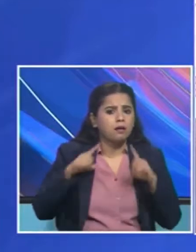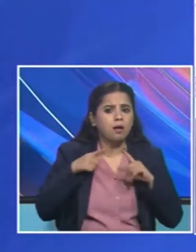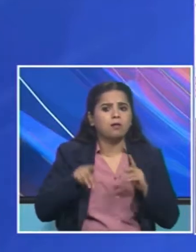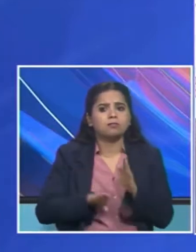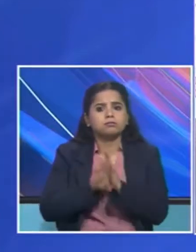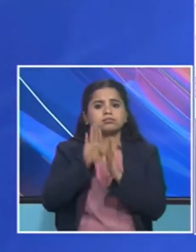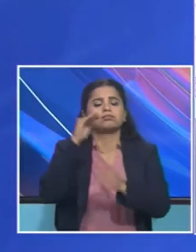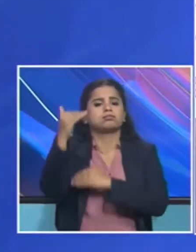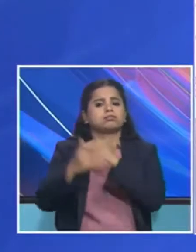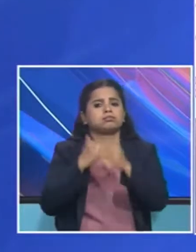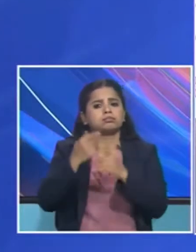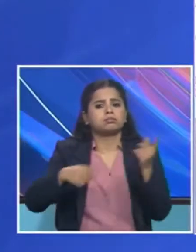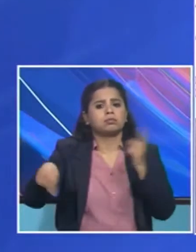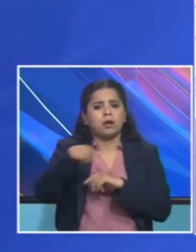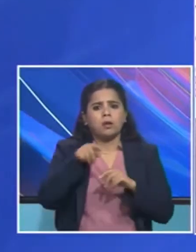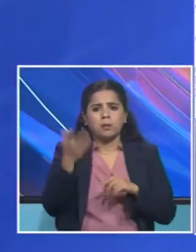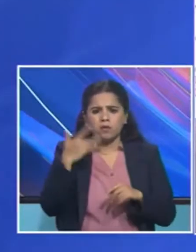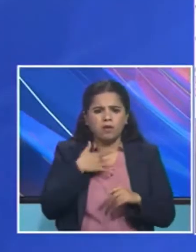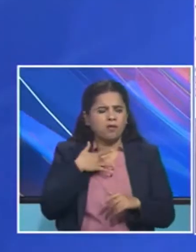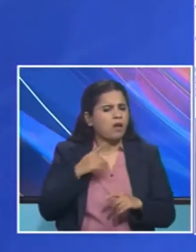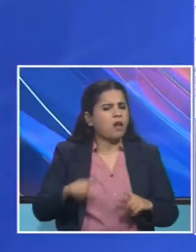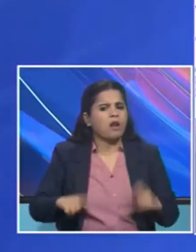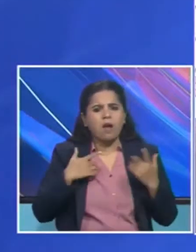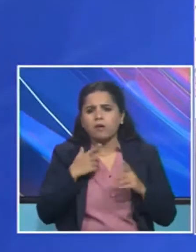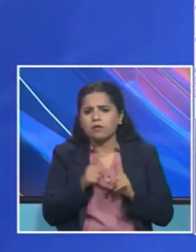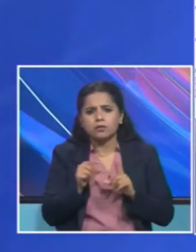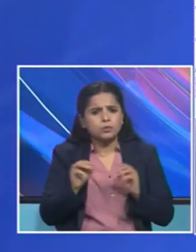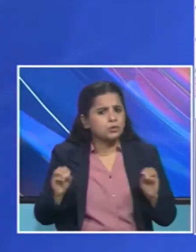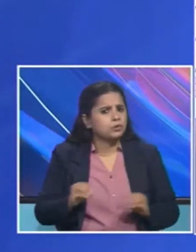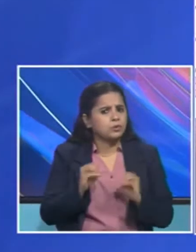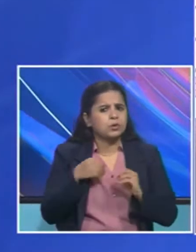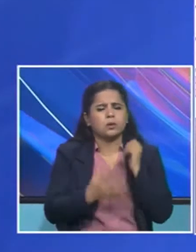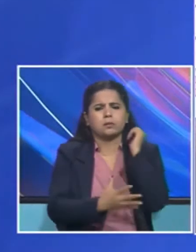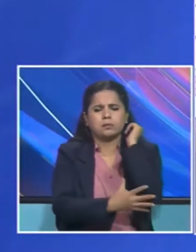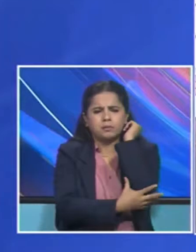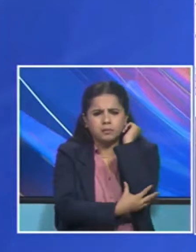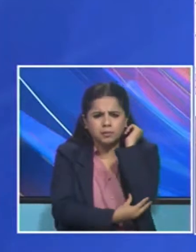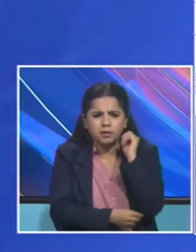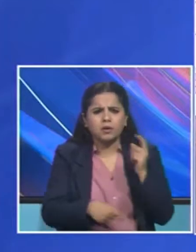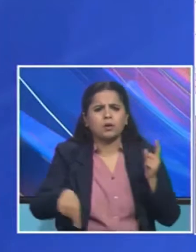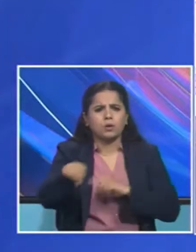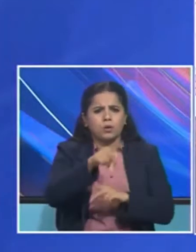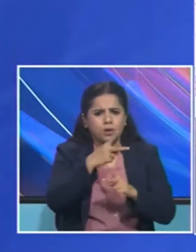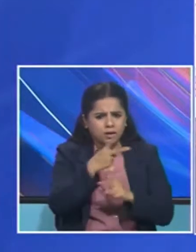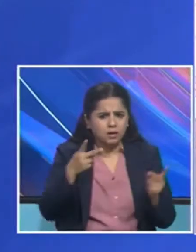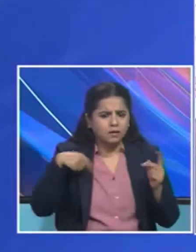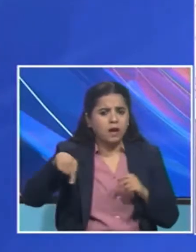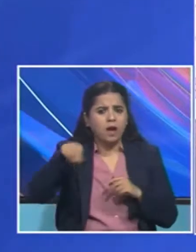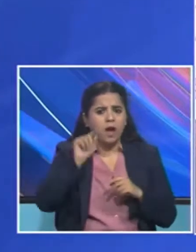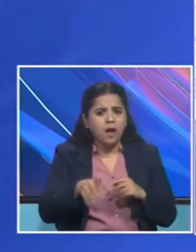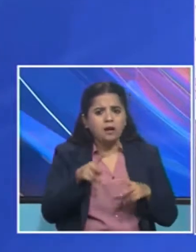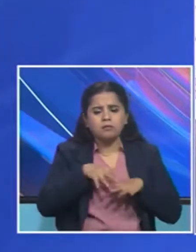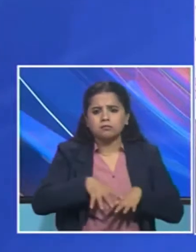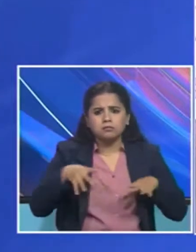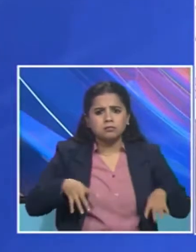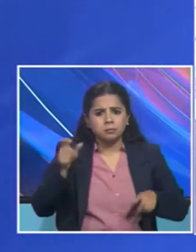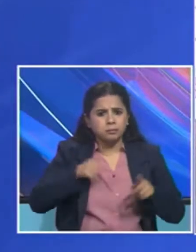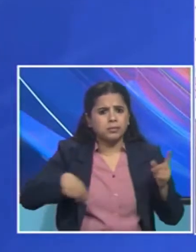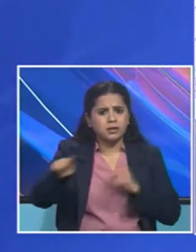के लाभ से दूर रहे, वे गरीब, दलित, पिछड़े तथा आदिवासी मुझे ये